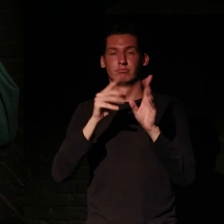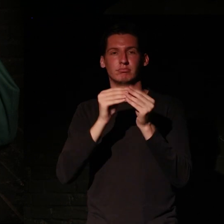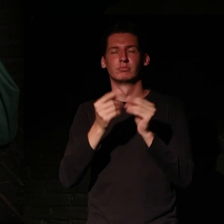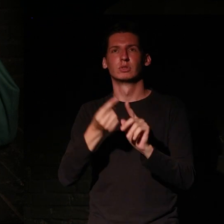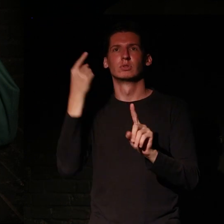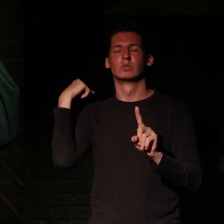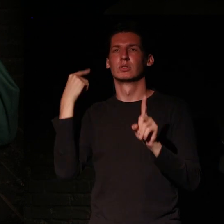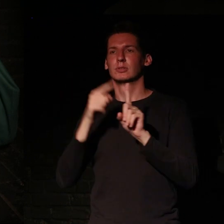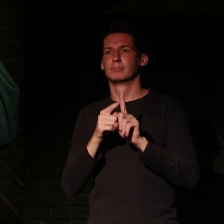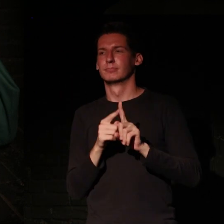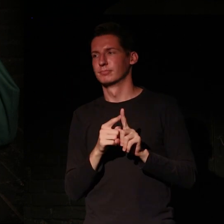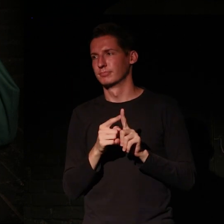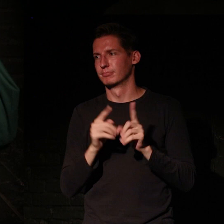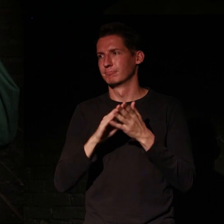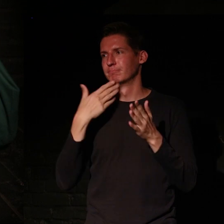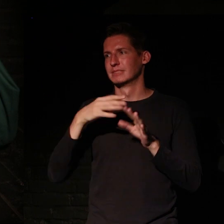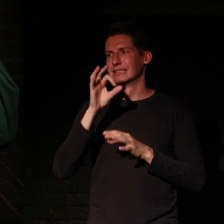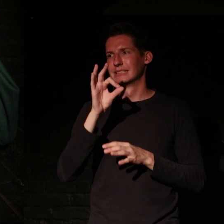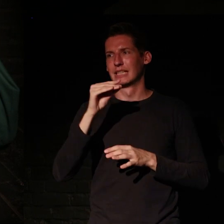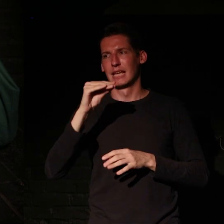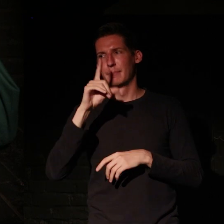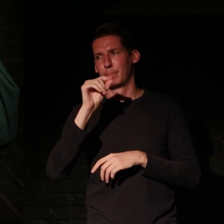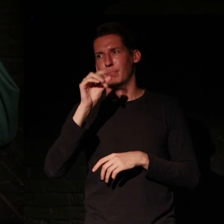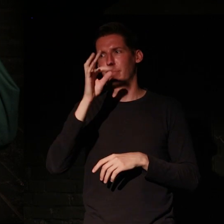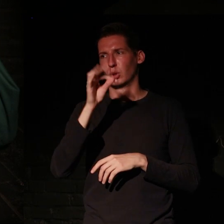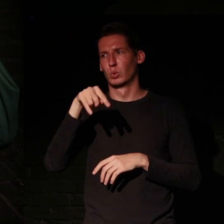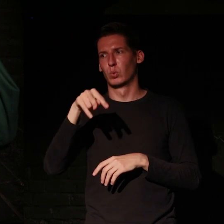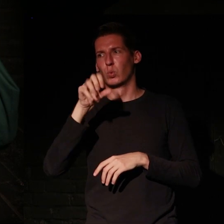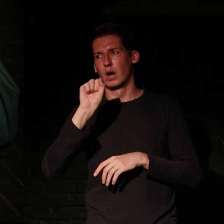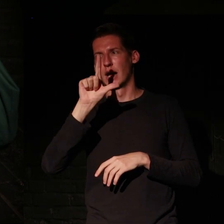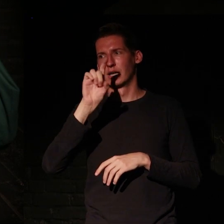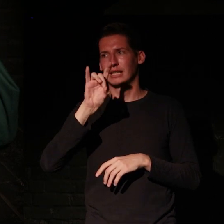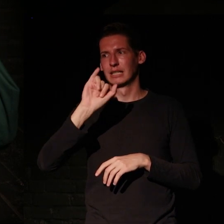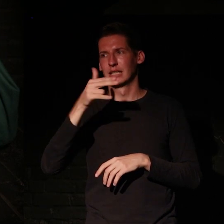zwanej Septuaginty, czyli od ksiąg